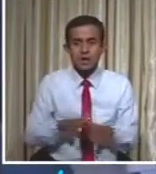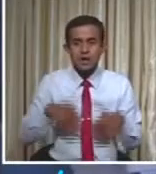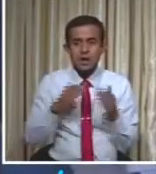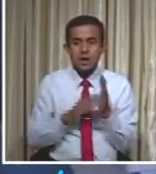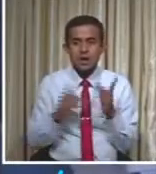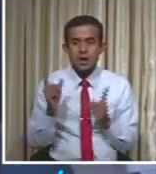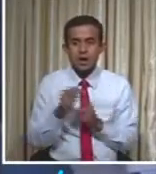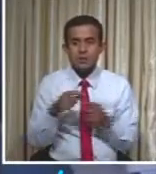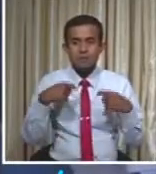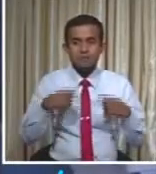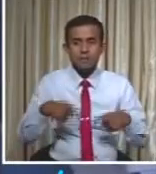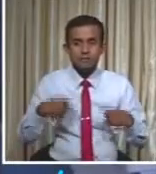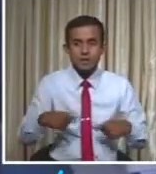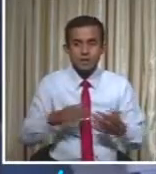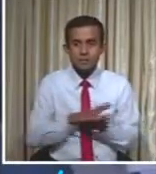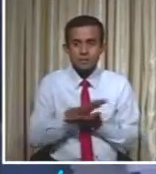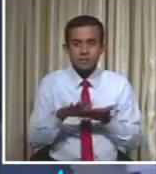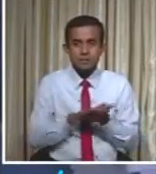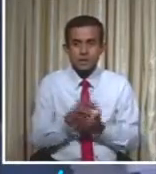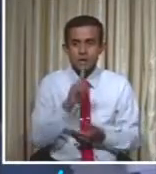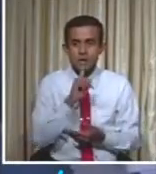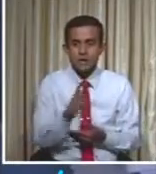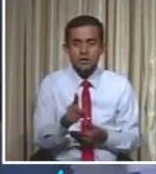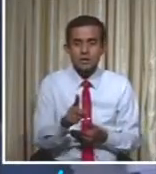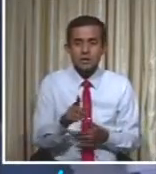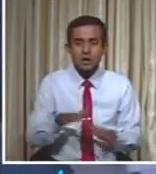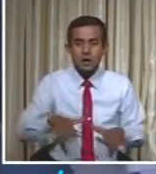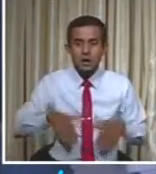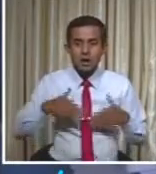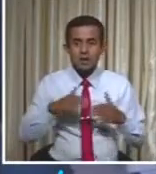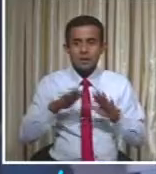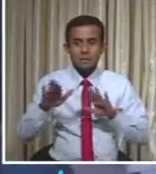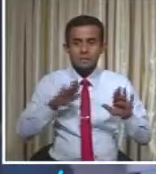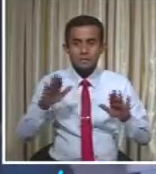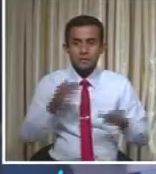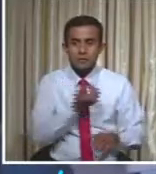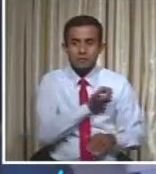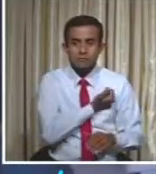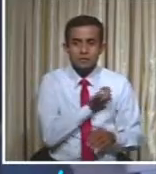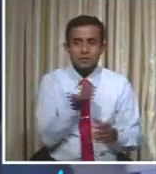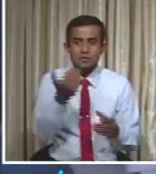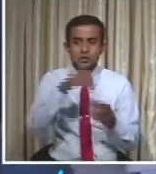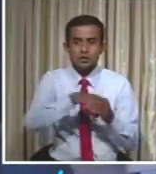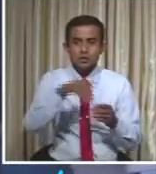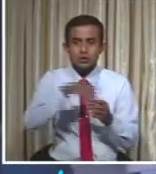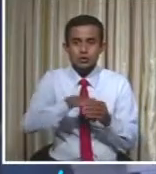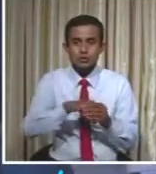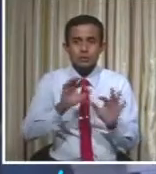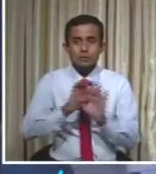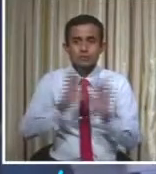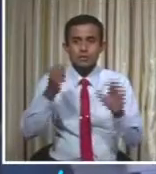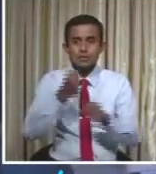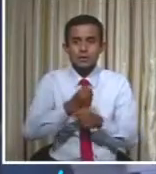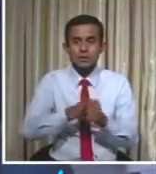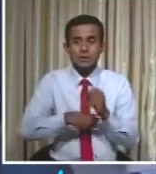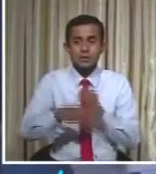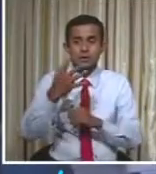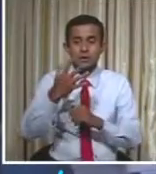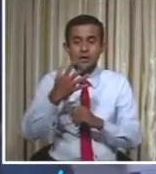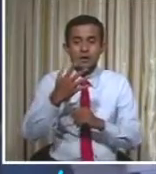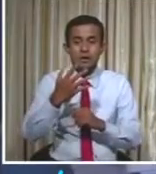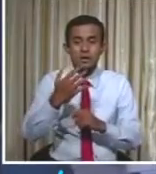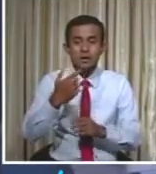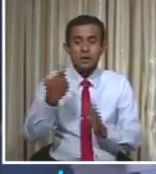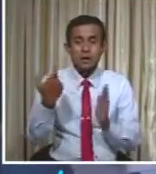අමාත්‍යාංශ වැසිරිසි මෛතා පැහැදිලිව කතා කරේ. සෞඛ්‍ය පරිපාලන වෛද්‍ය නිලධාරී බඳවා ගැනීමේදී නිකුත් කරපු ගැසට් එක